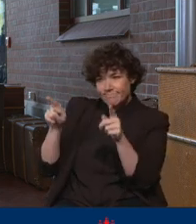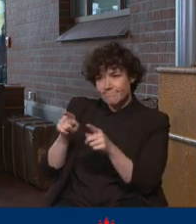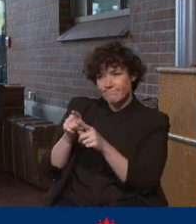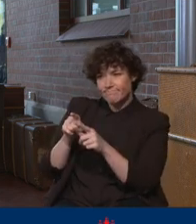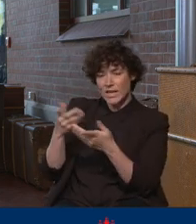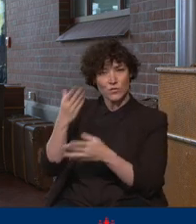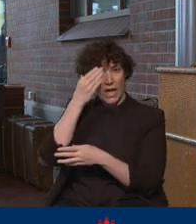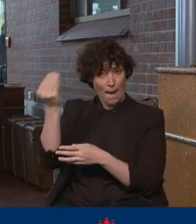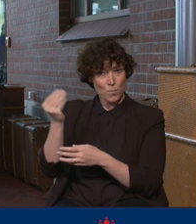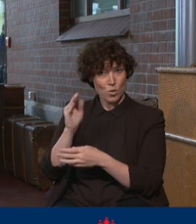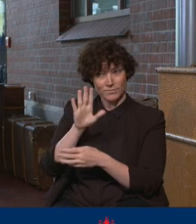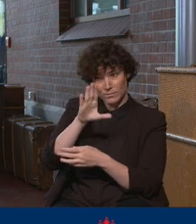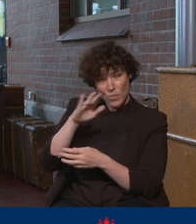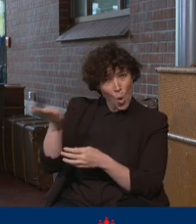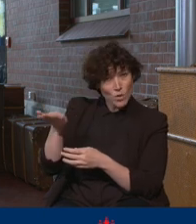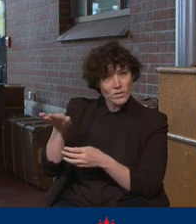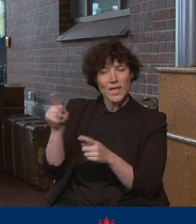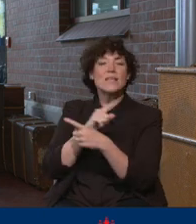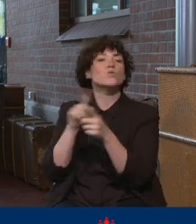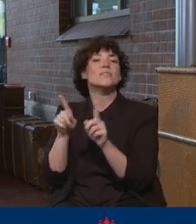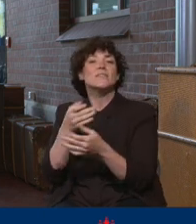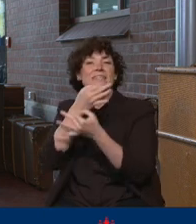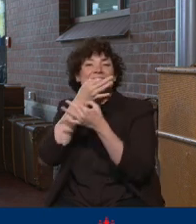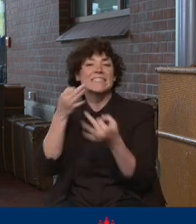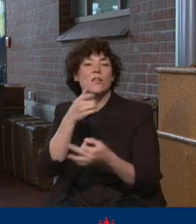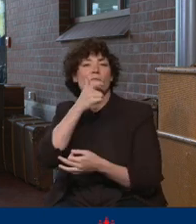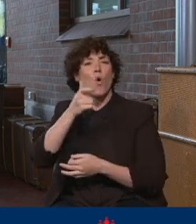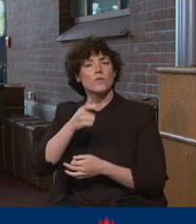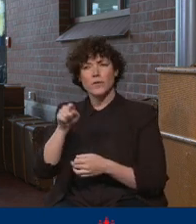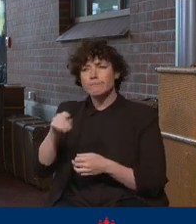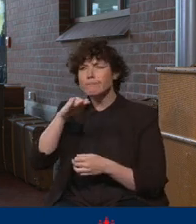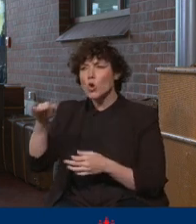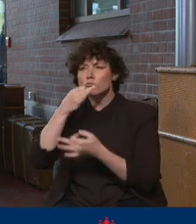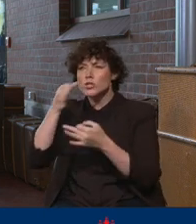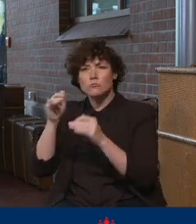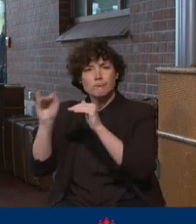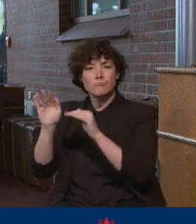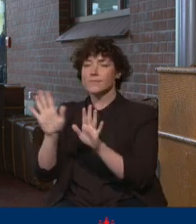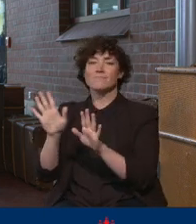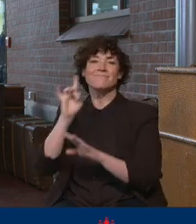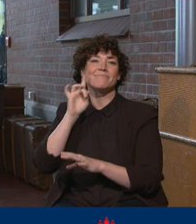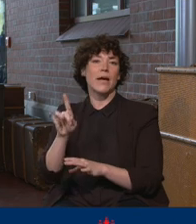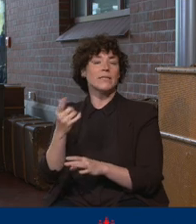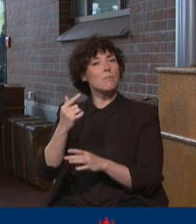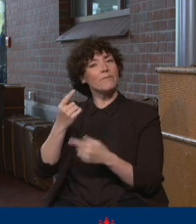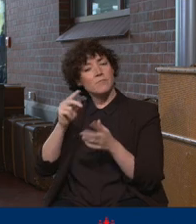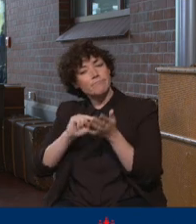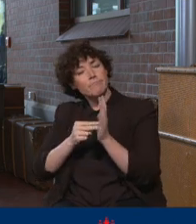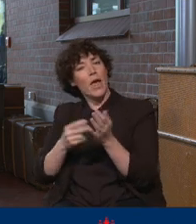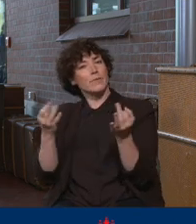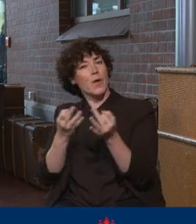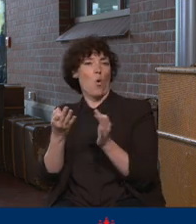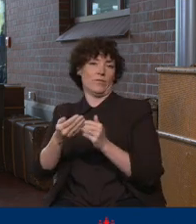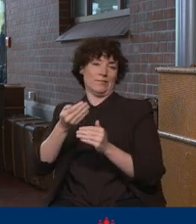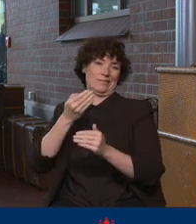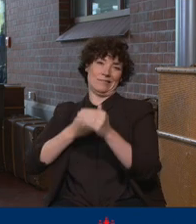osten bitten dass nicht alles sozusagen wörtlich nehmen aber will nur sagen das hat schon auch einen planerischen vorlauf und immer wieder ist mit